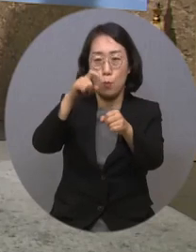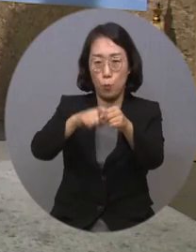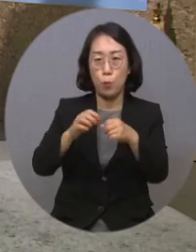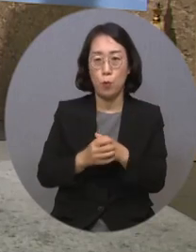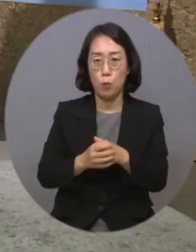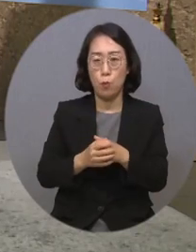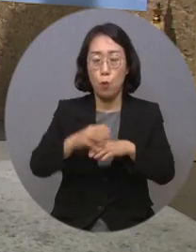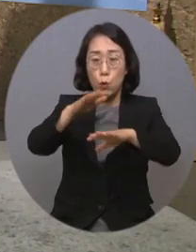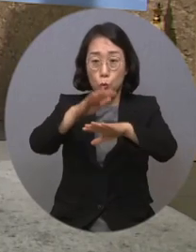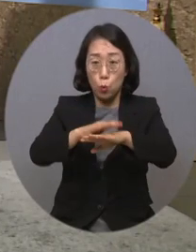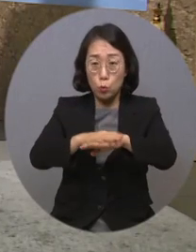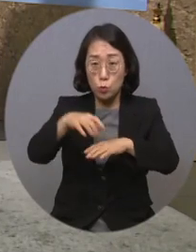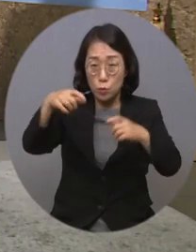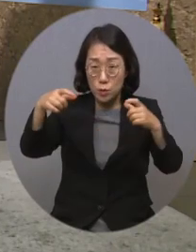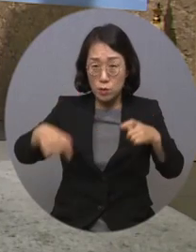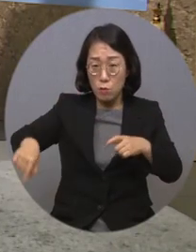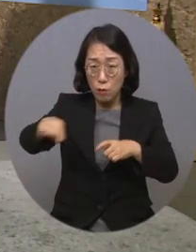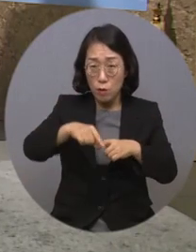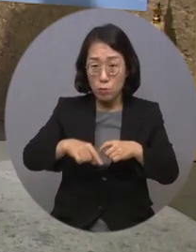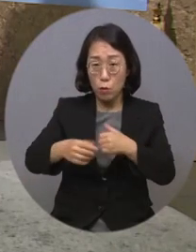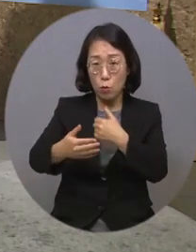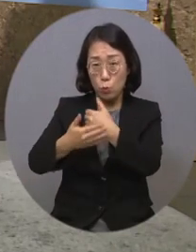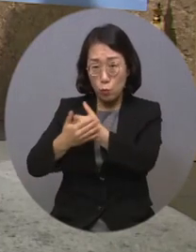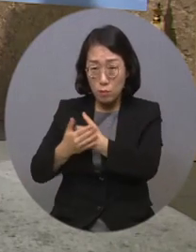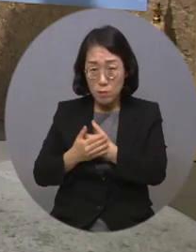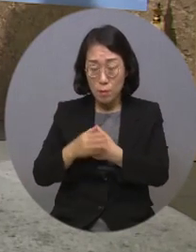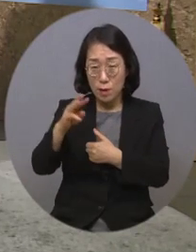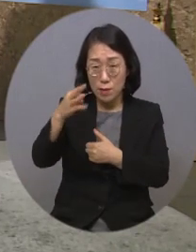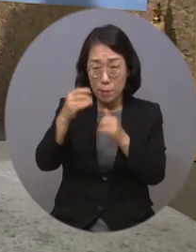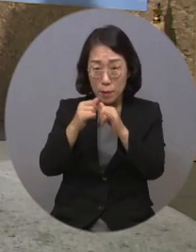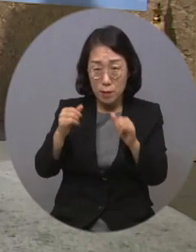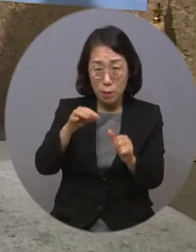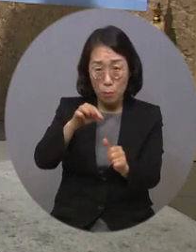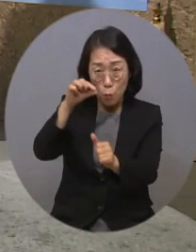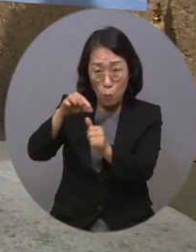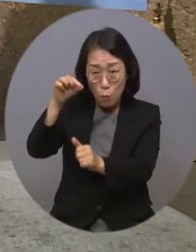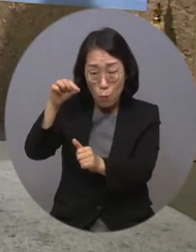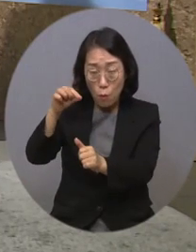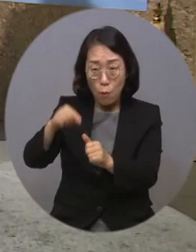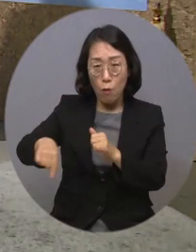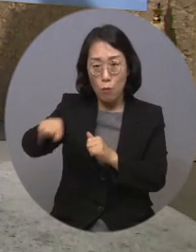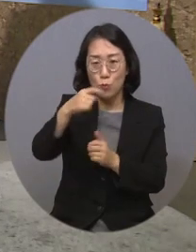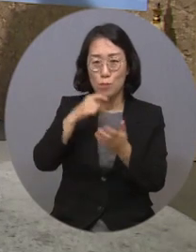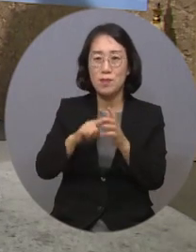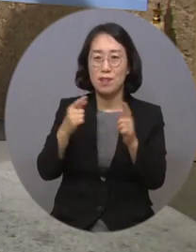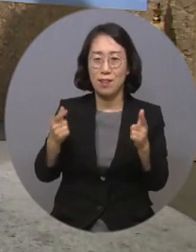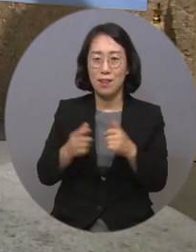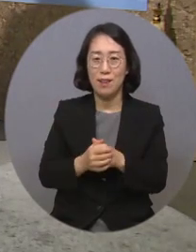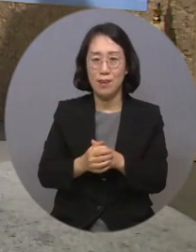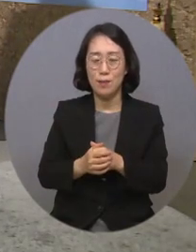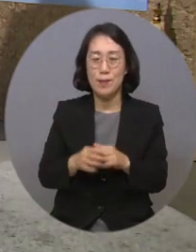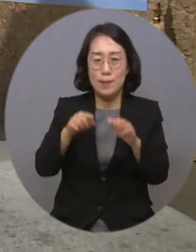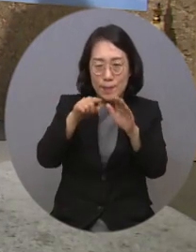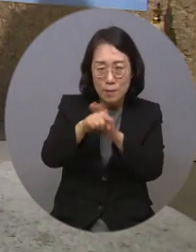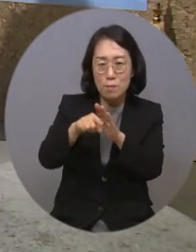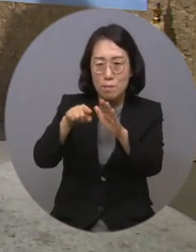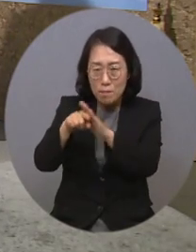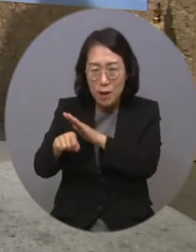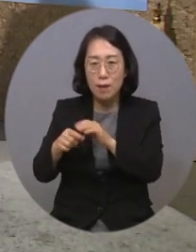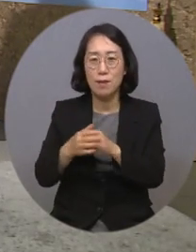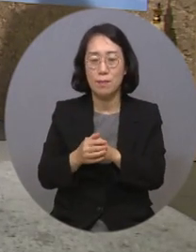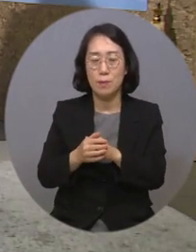농촌에서 300명 후원자 참 쉽지 않은 이야기인데 그래서 저희가 정말 현장에 다니면서 또 주위에